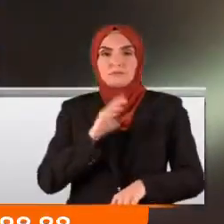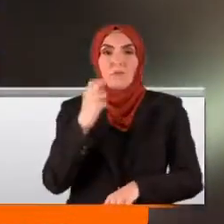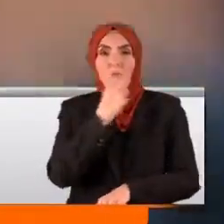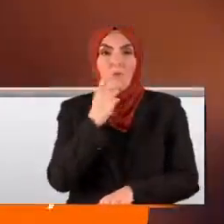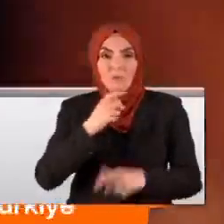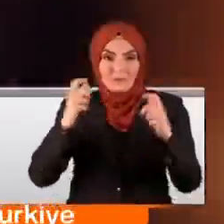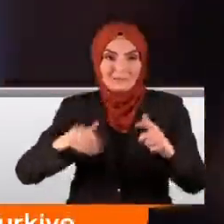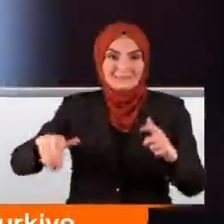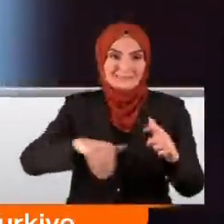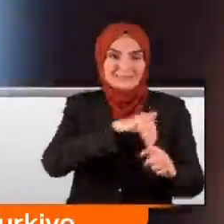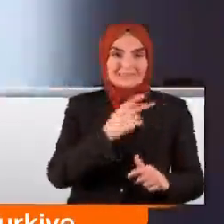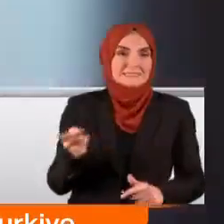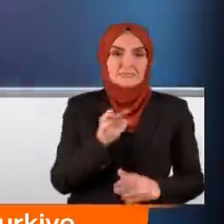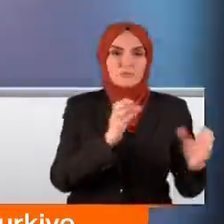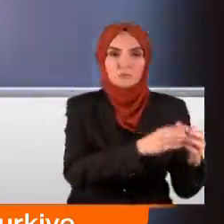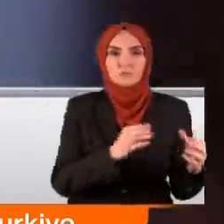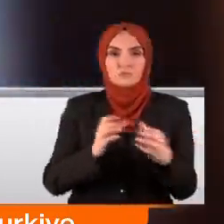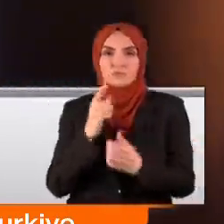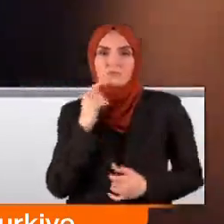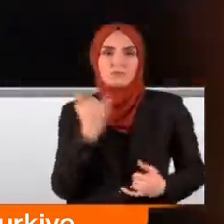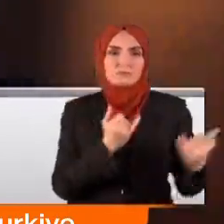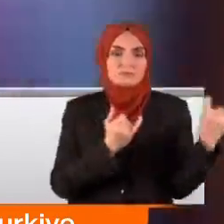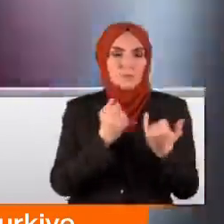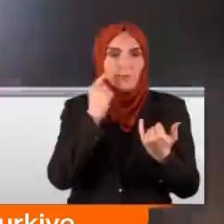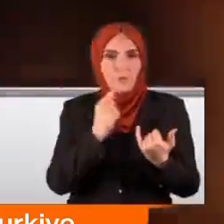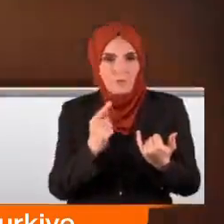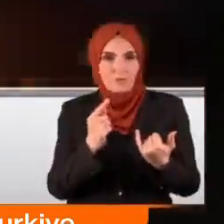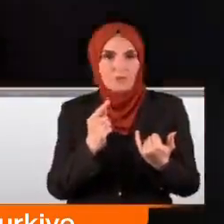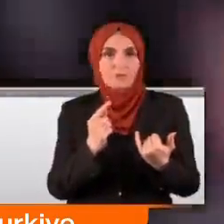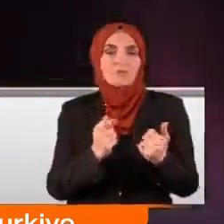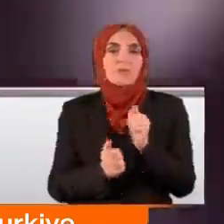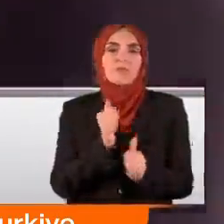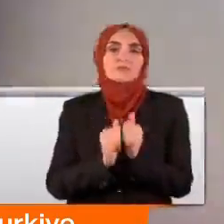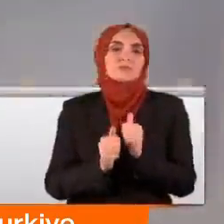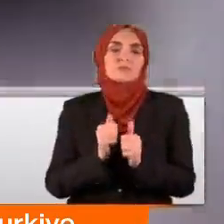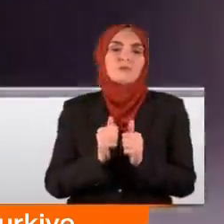iki grup arasında başlayan sözlü tartışma kavgaya dönüştü.